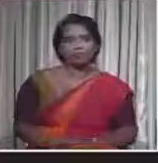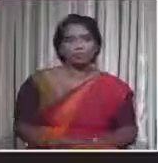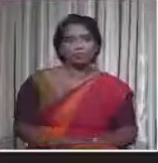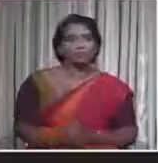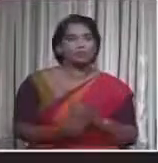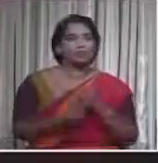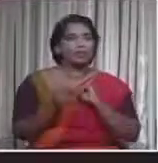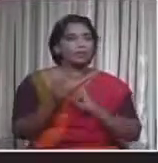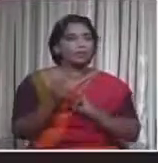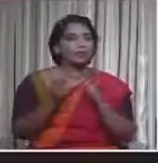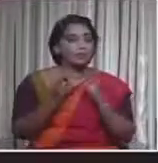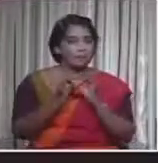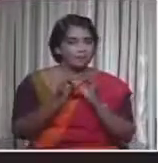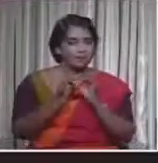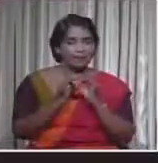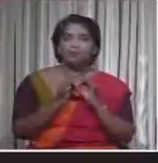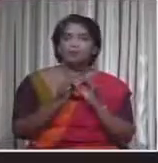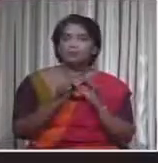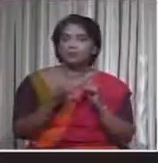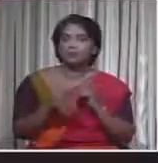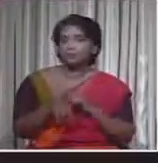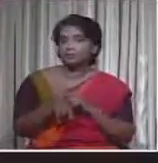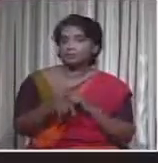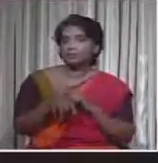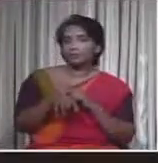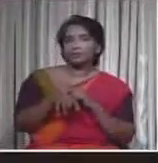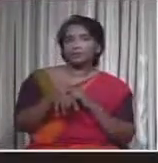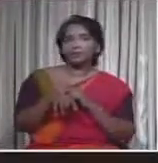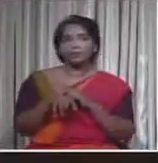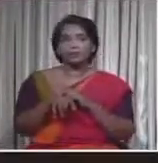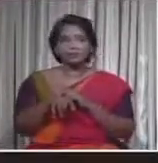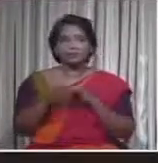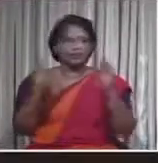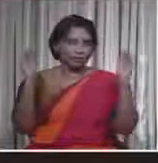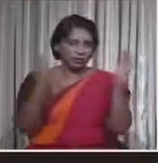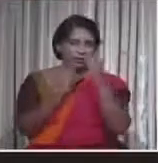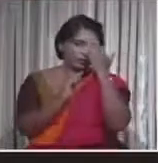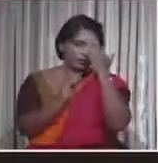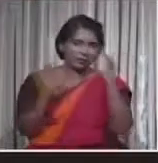Honorable Shanta Bandara, present your intervention. Make it brief, please.